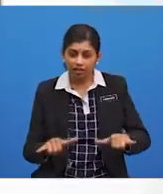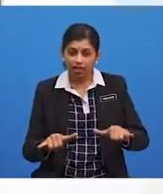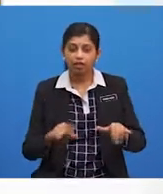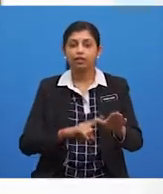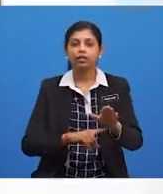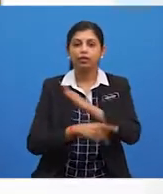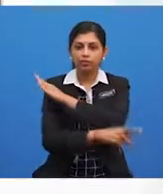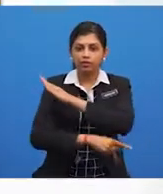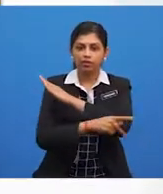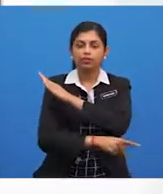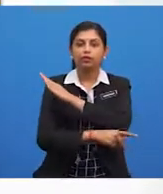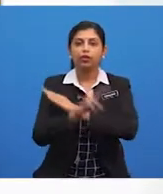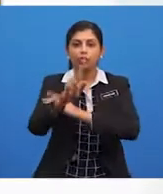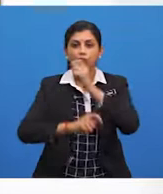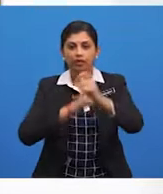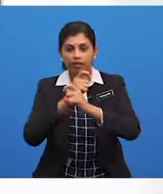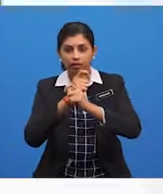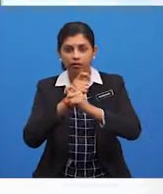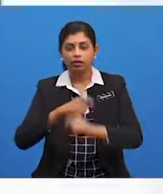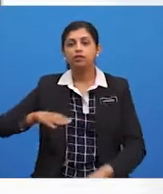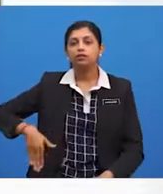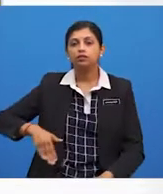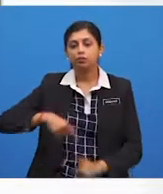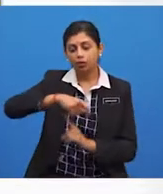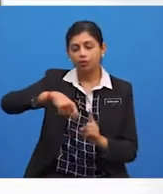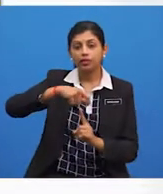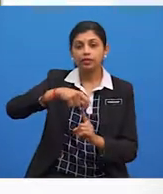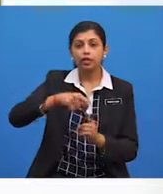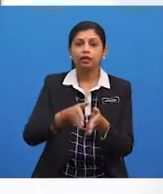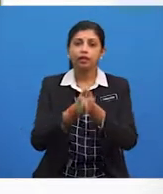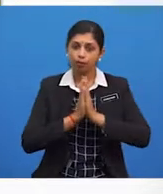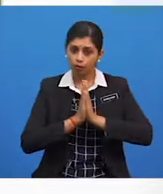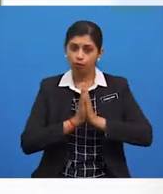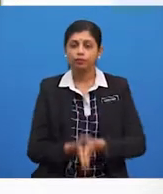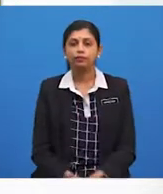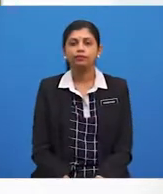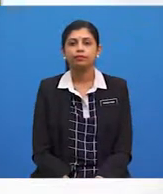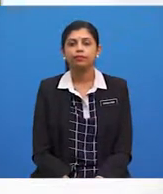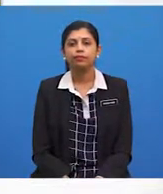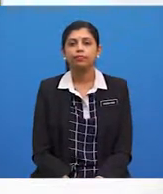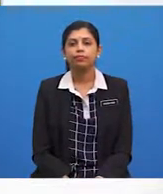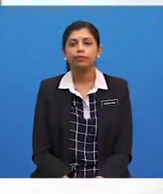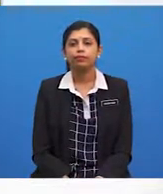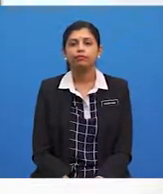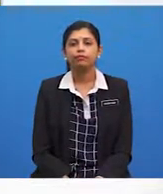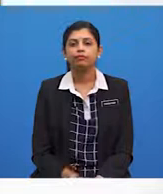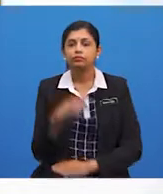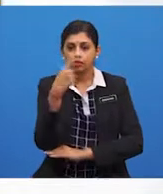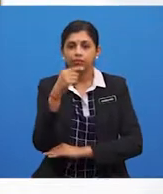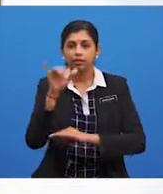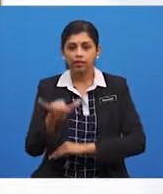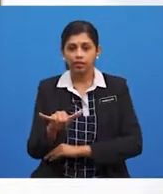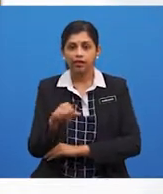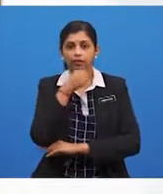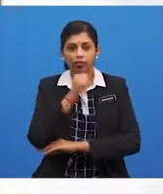persekutuan selama 2 tahun sebelum tarikh permohonan. Dan ketiga, seseorang